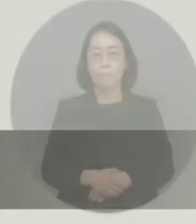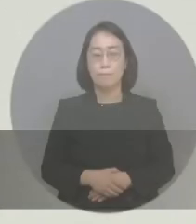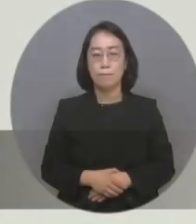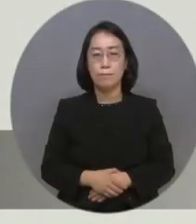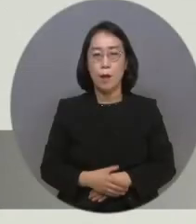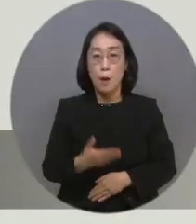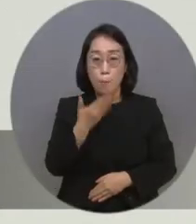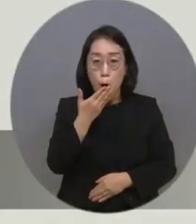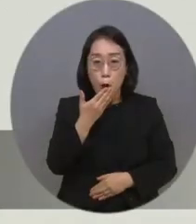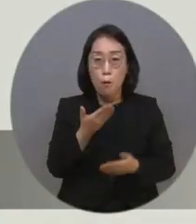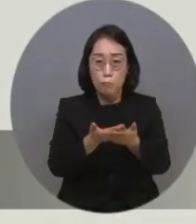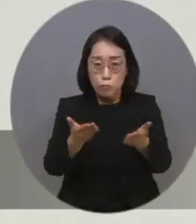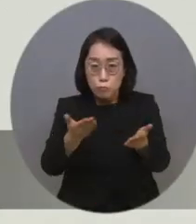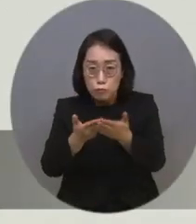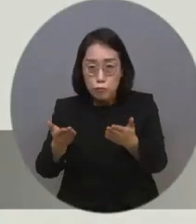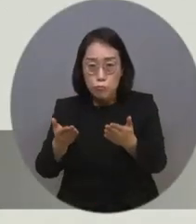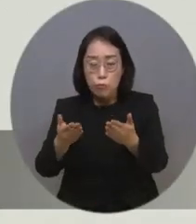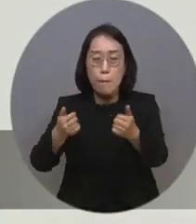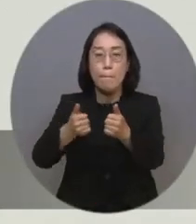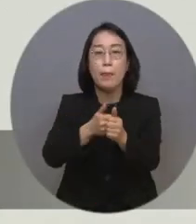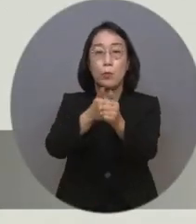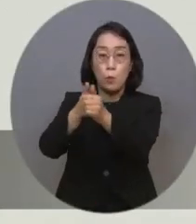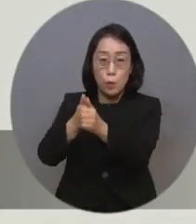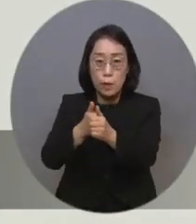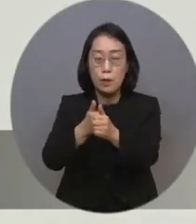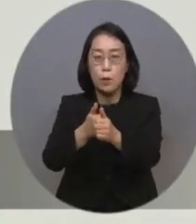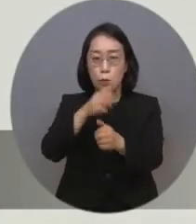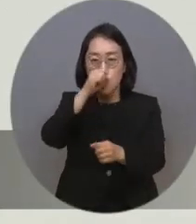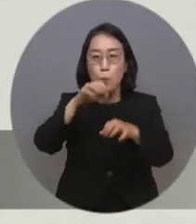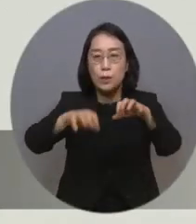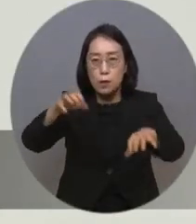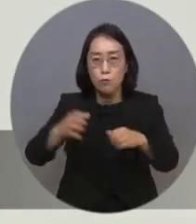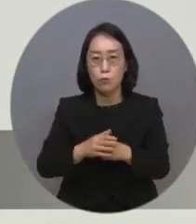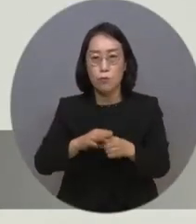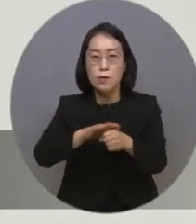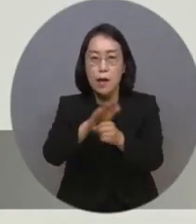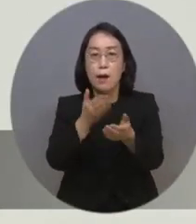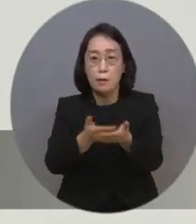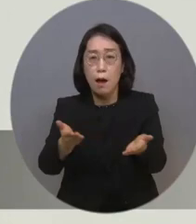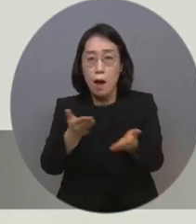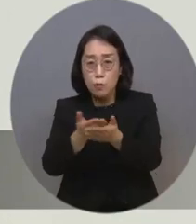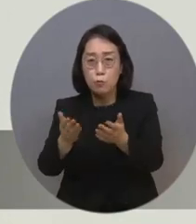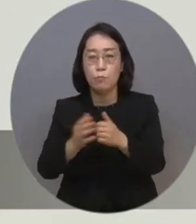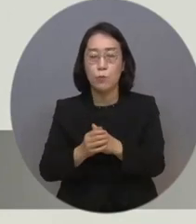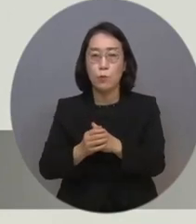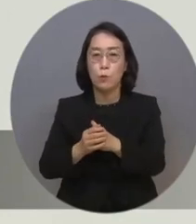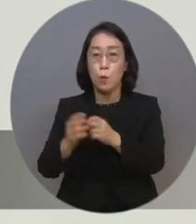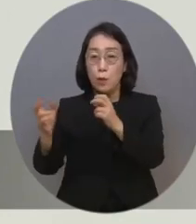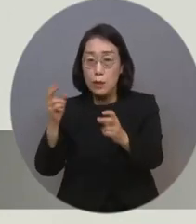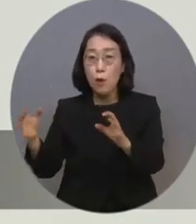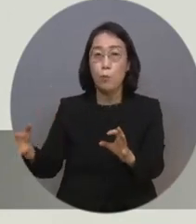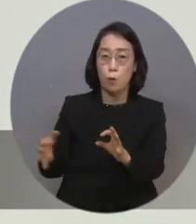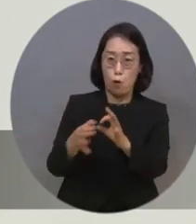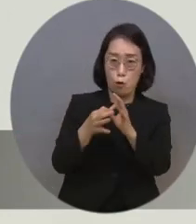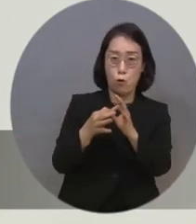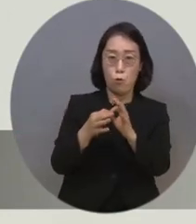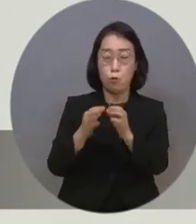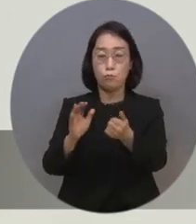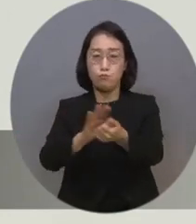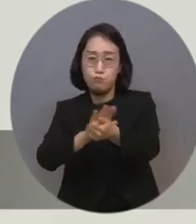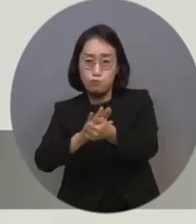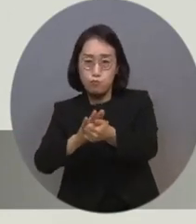푸드뱅크, 멘토링, 좋은 이웃들, 사랑 나눔 사업, 기업과 연계한 사업 등